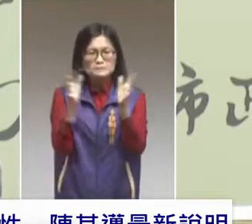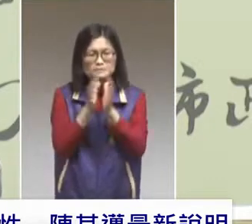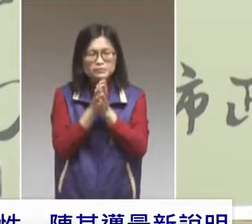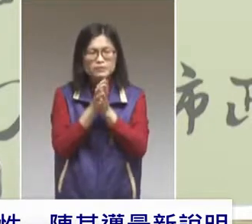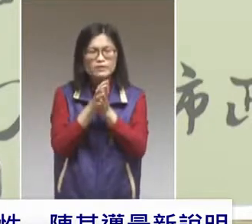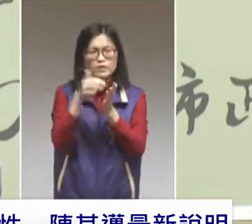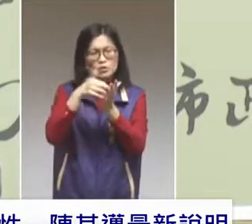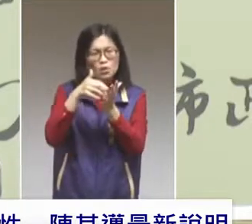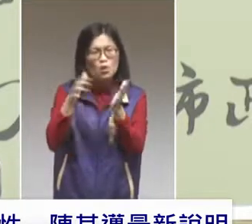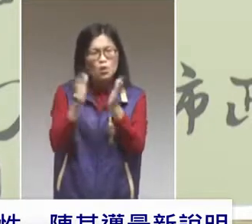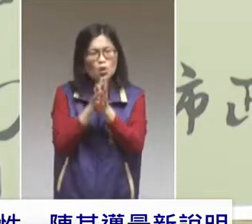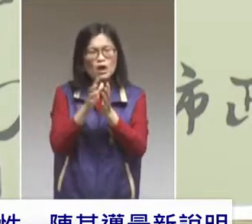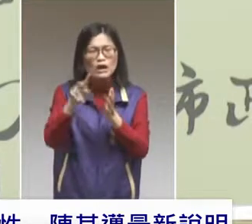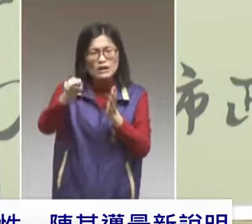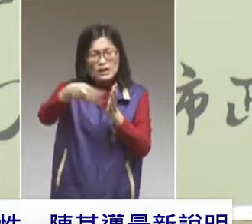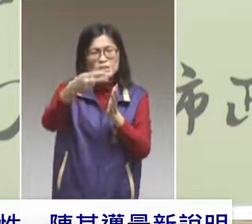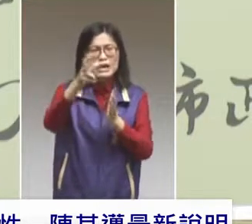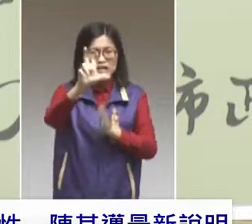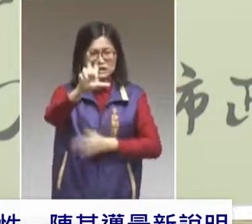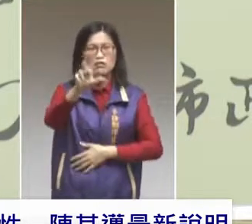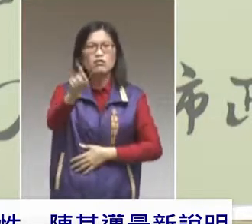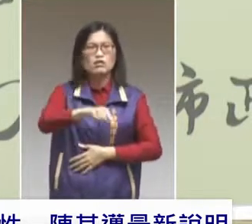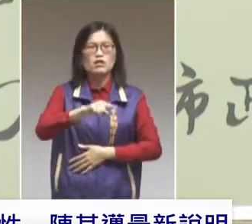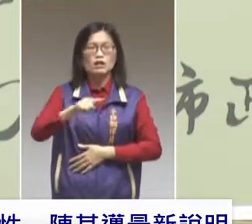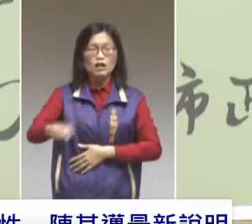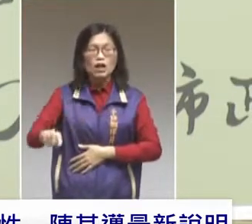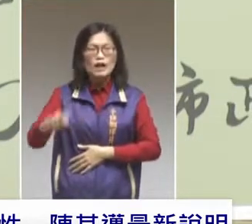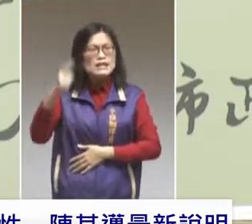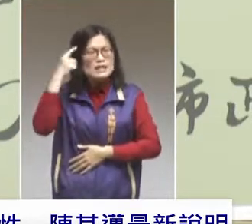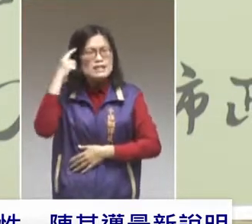管制区那总共是